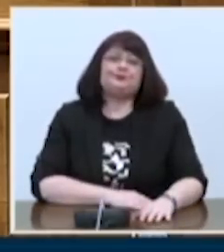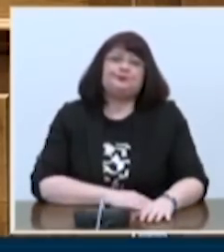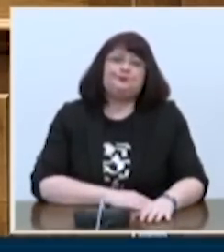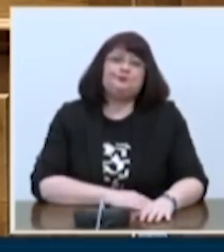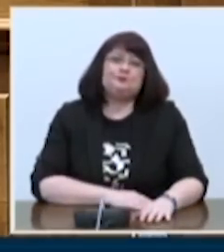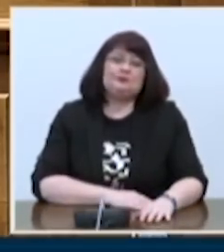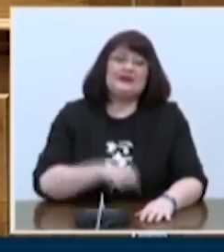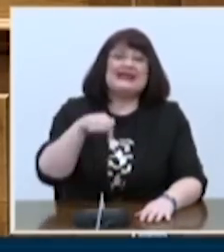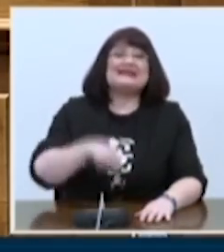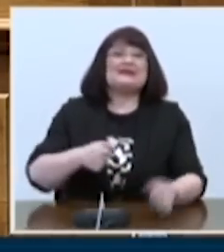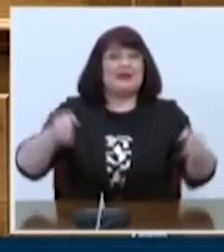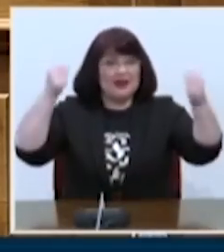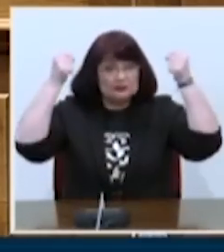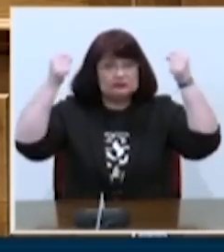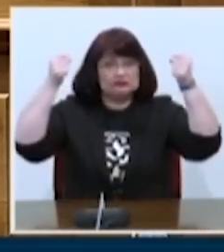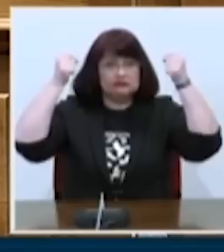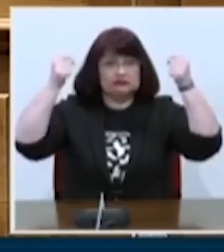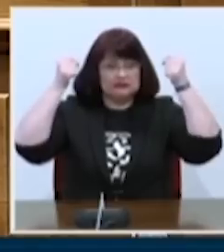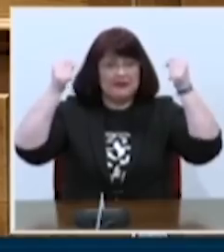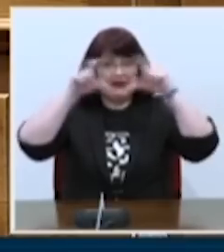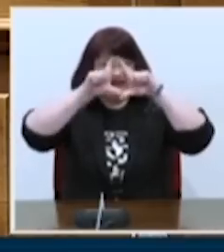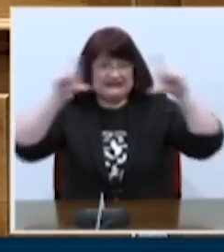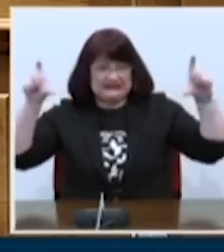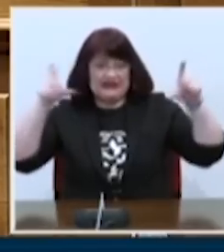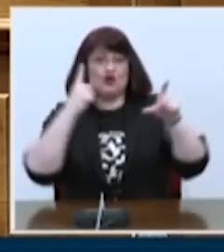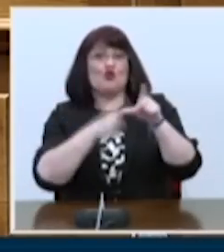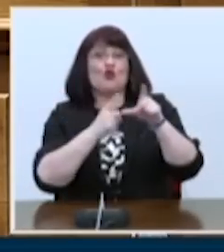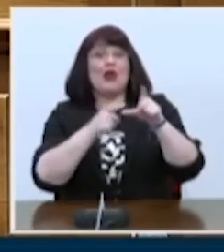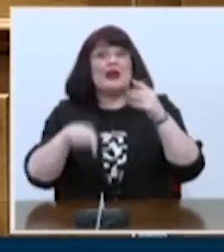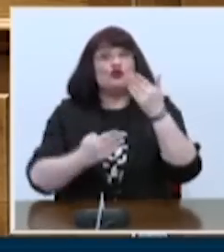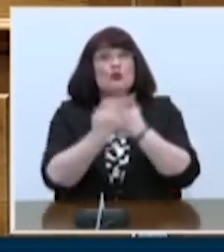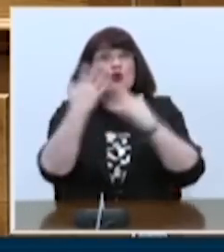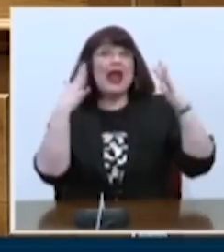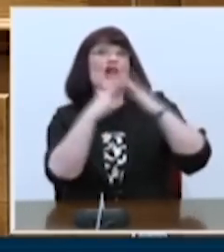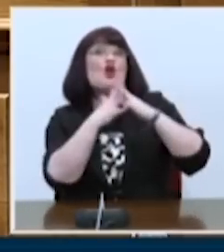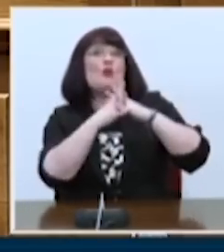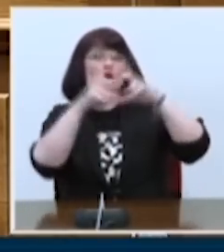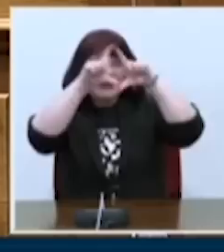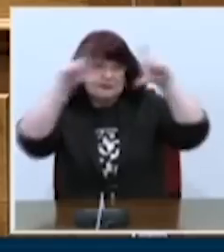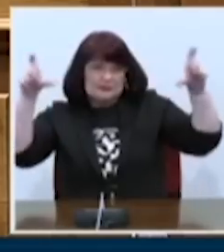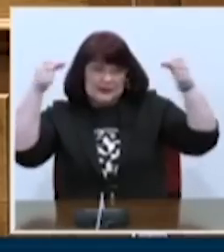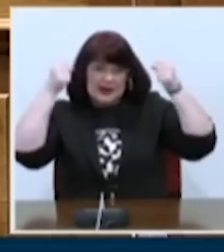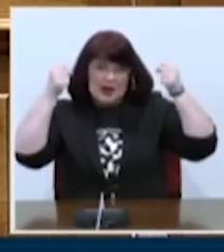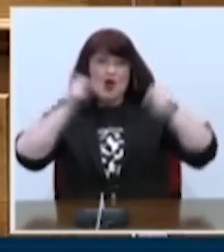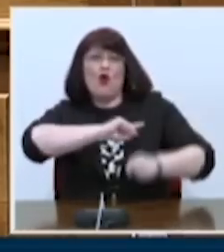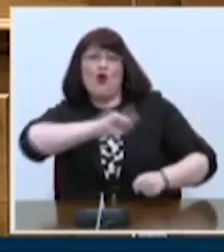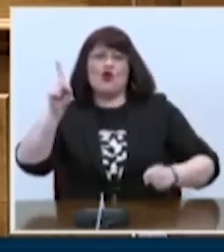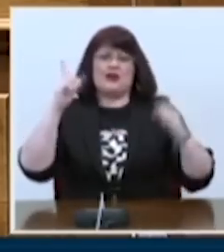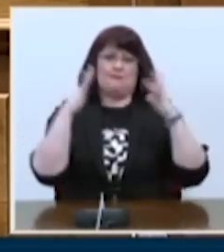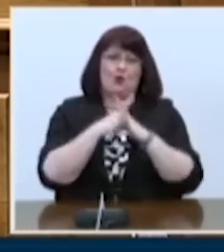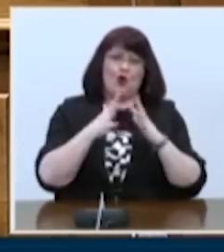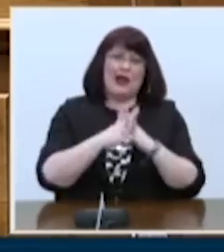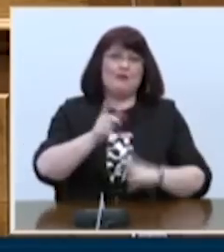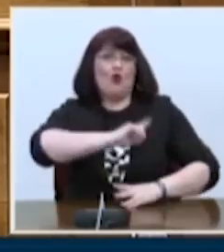του ΚΚΕ, σήμερα το πρωί στην Ακρόπολη, όχι στον πόλεμο, όχι